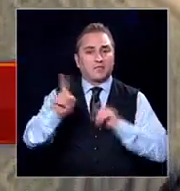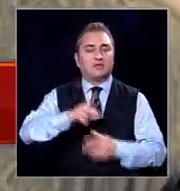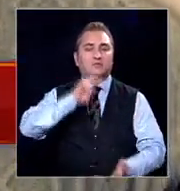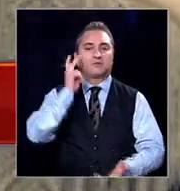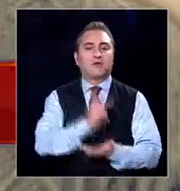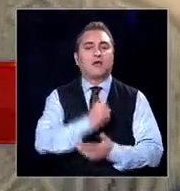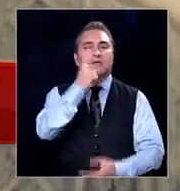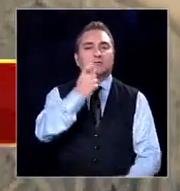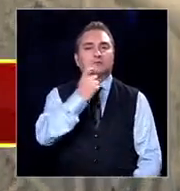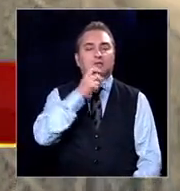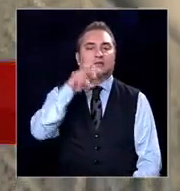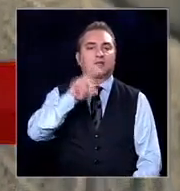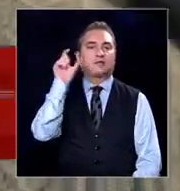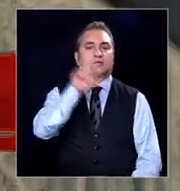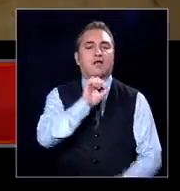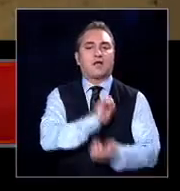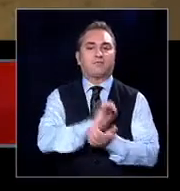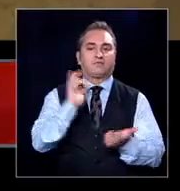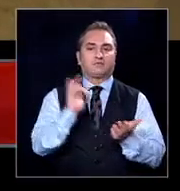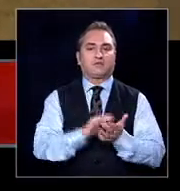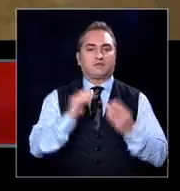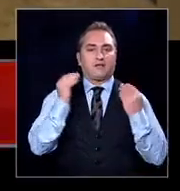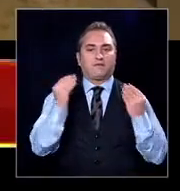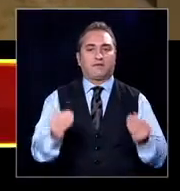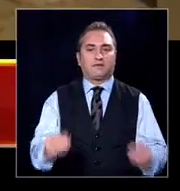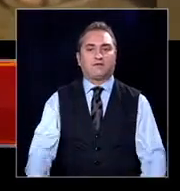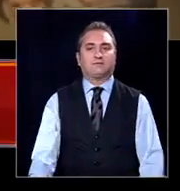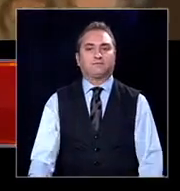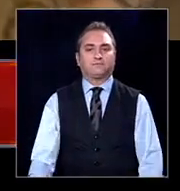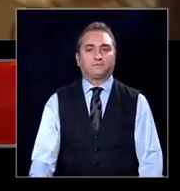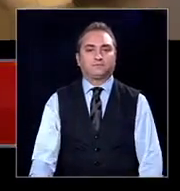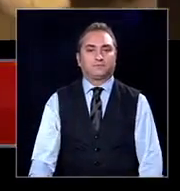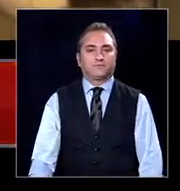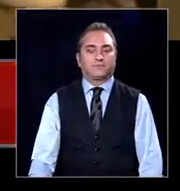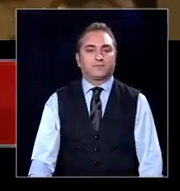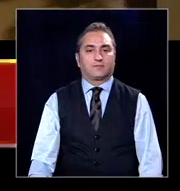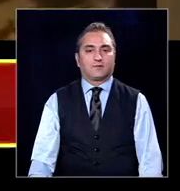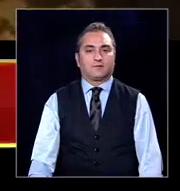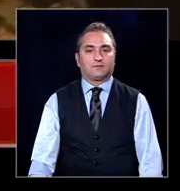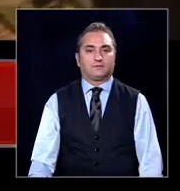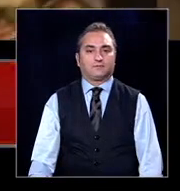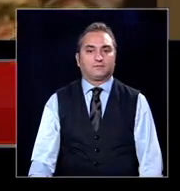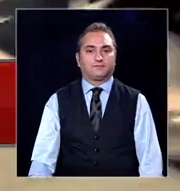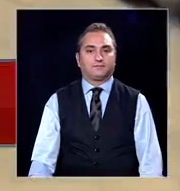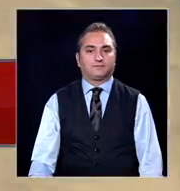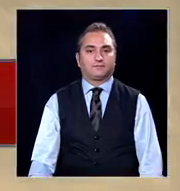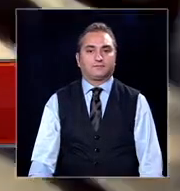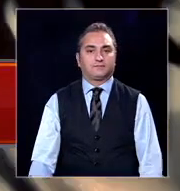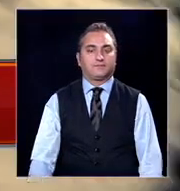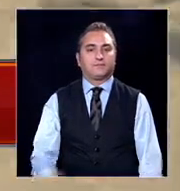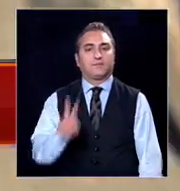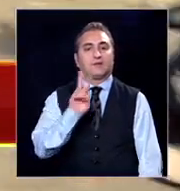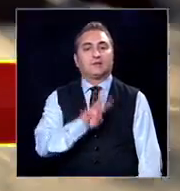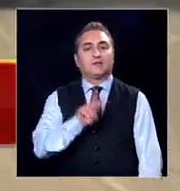yıl 8 ay hapis cezası aldı. Açıkçası beklemiyorduk. Çok şaşırtıcı oldu. Ve inanılmaz mutlu olduk ya. 22